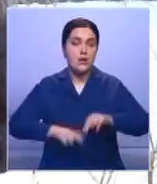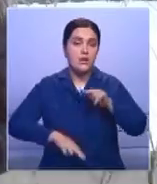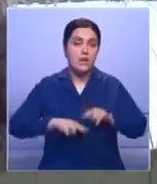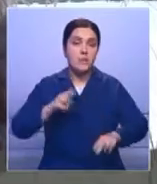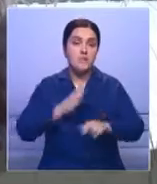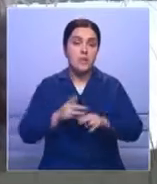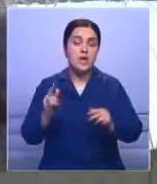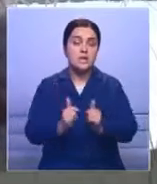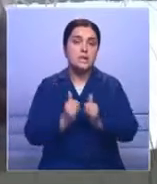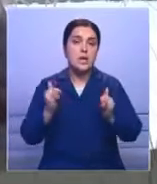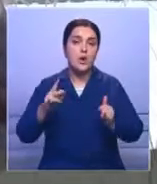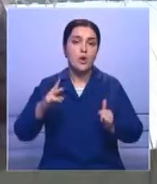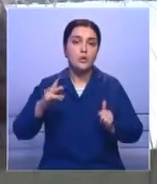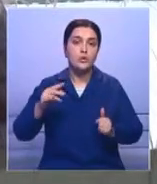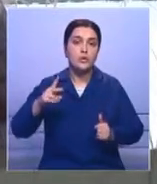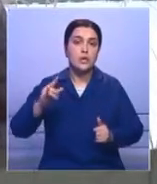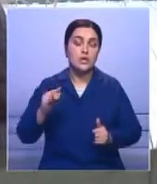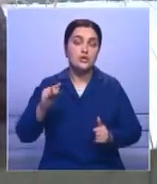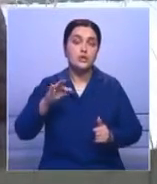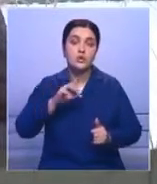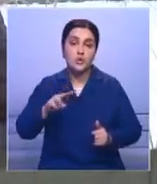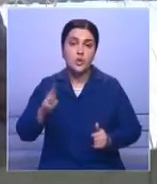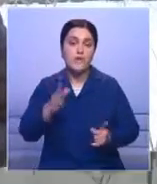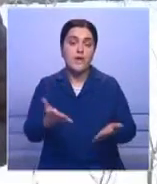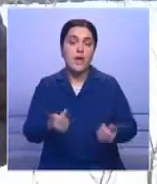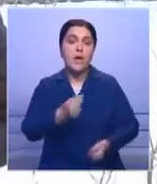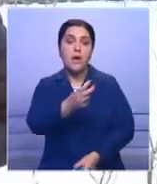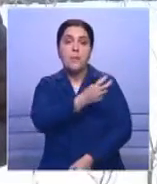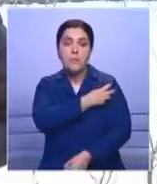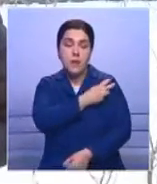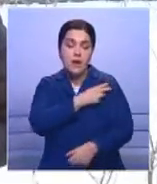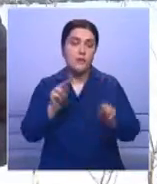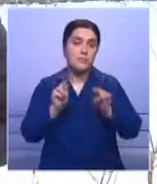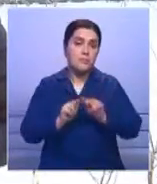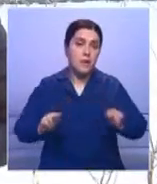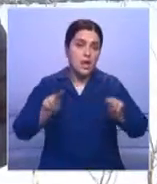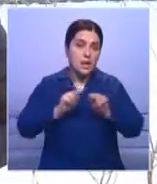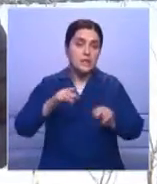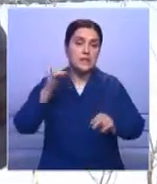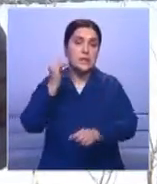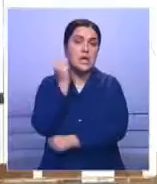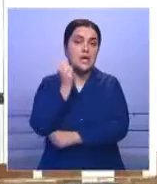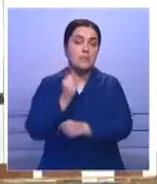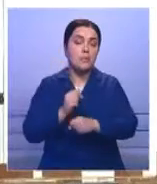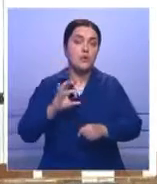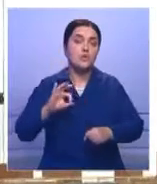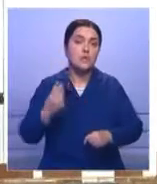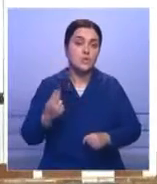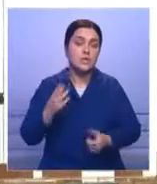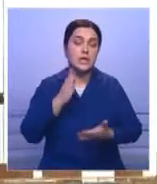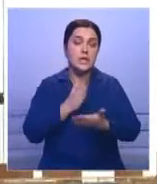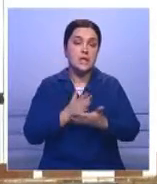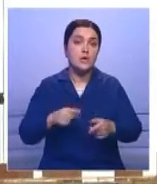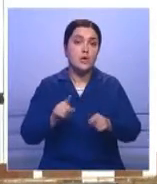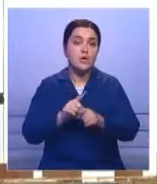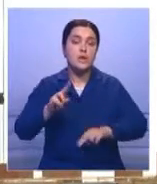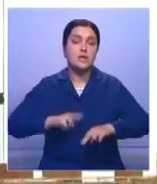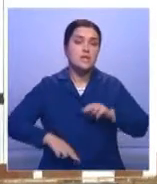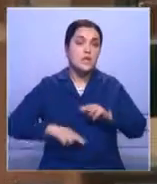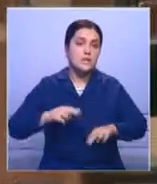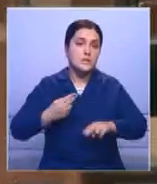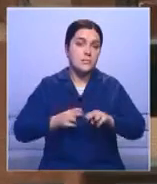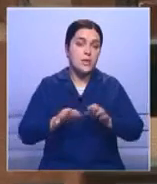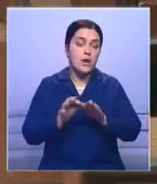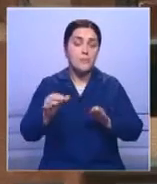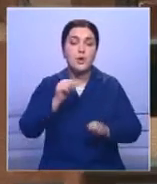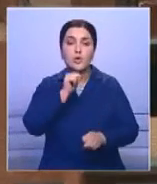инфраструктурного развития Нурлыжол. Квартиры получают медики, педагоги и работники социальной сферы. Примечательно, что строительство в этом